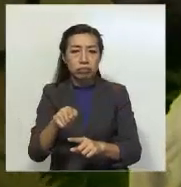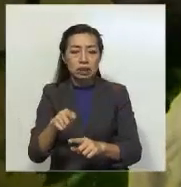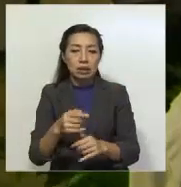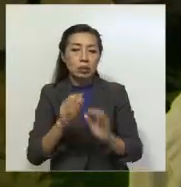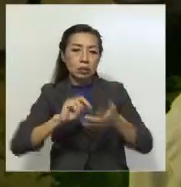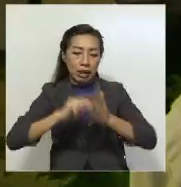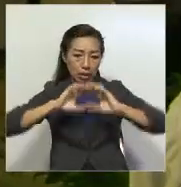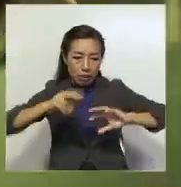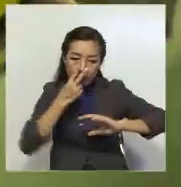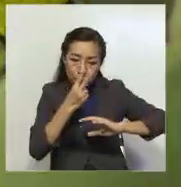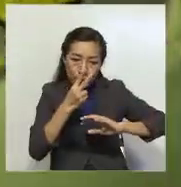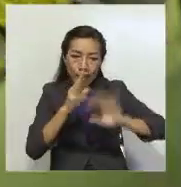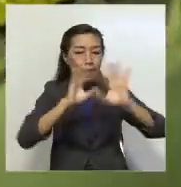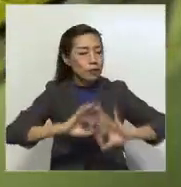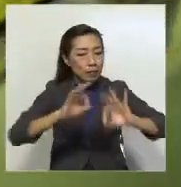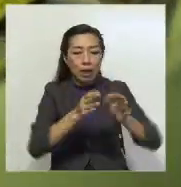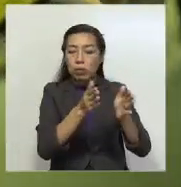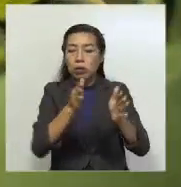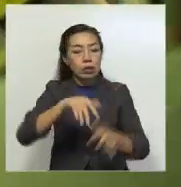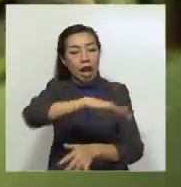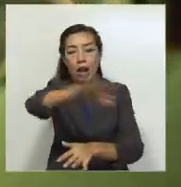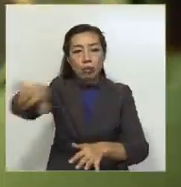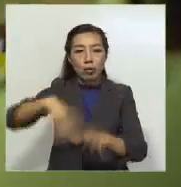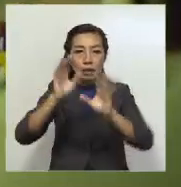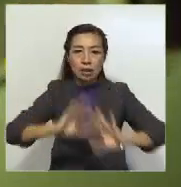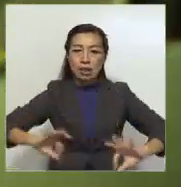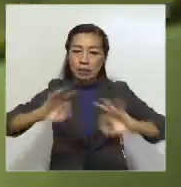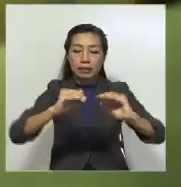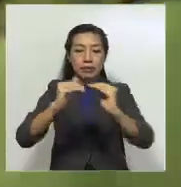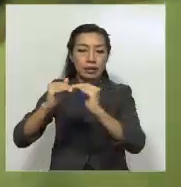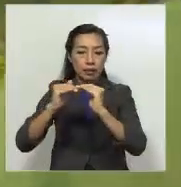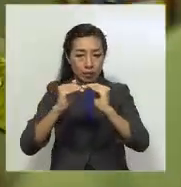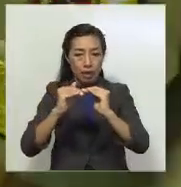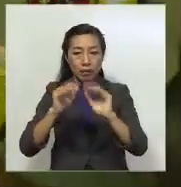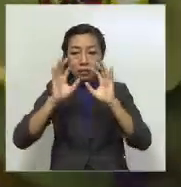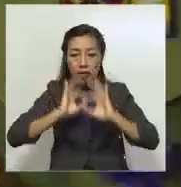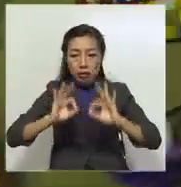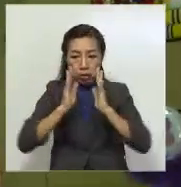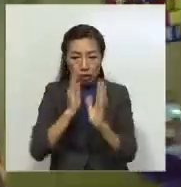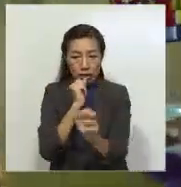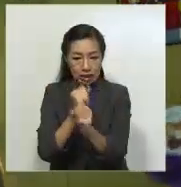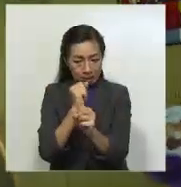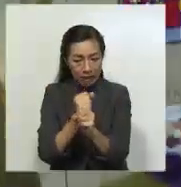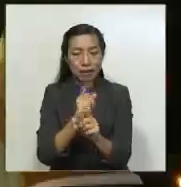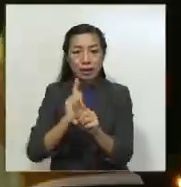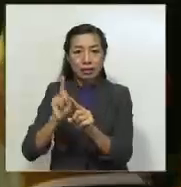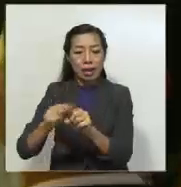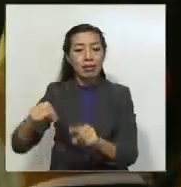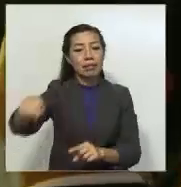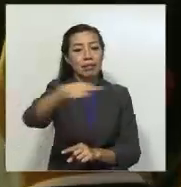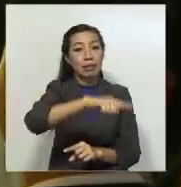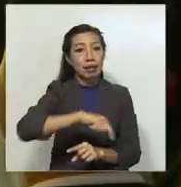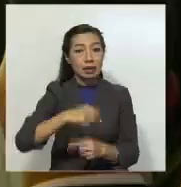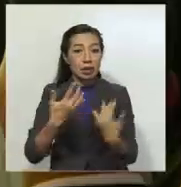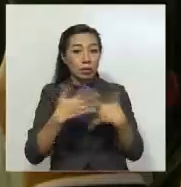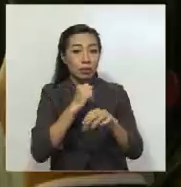กับทุกภาคส่วนนะครับไม่ใช่เฉพาะผู้ที่อยู่เบื้องหน้าแต่จะให้ความสำคัญกับผู้ที่ทำงานในเบื้องหลังด้วยนะครับท ุ กท่านเข้